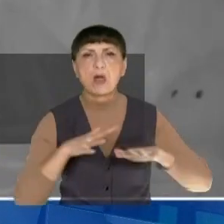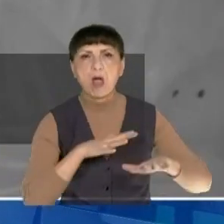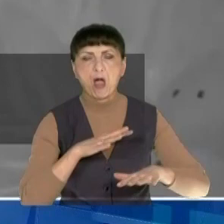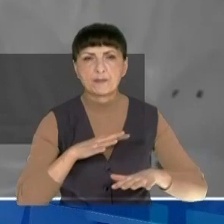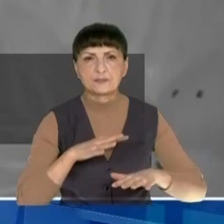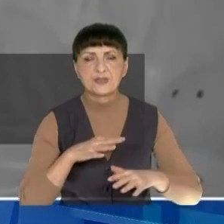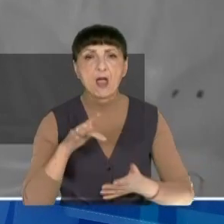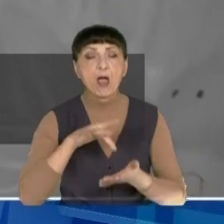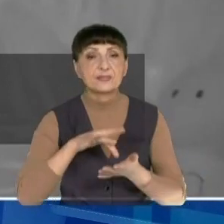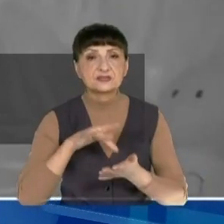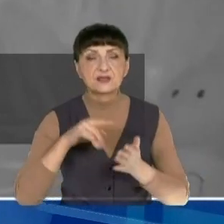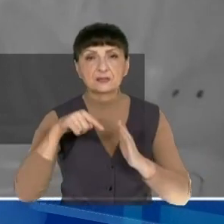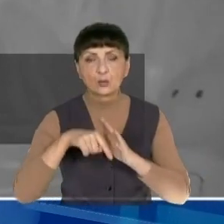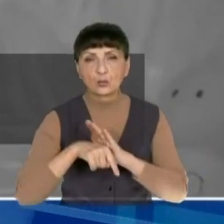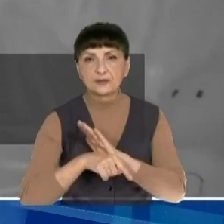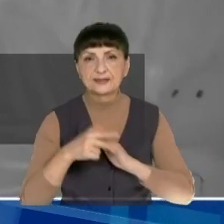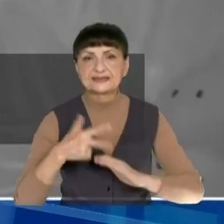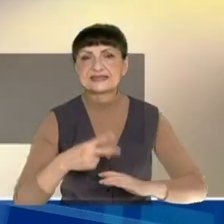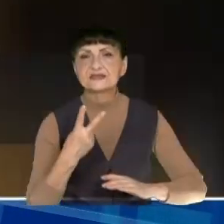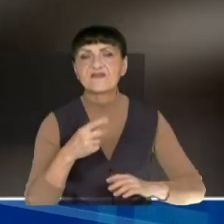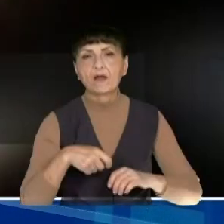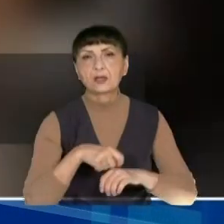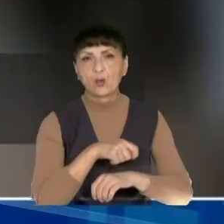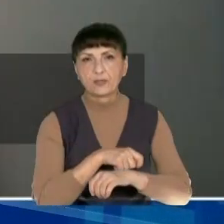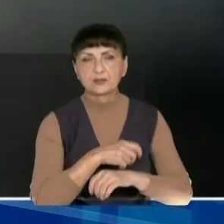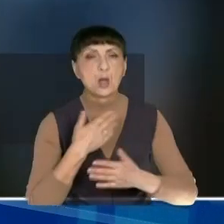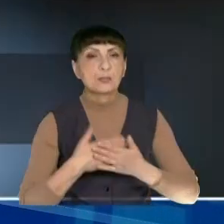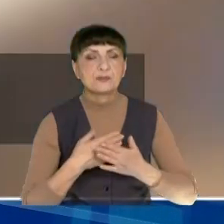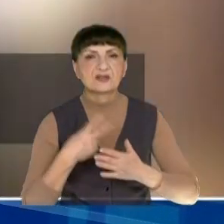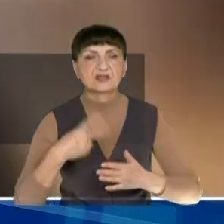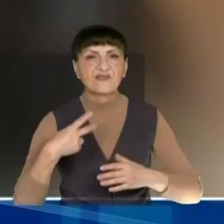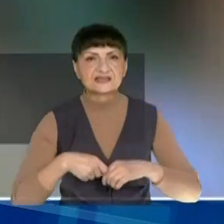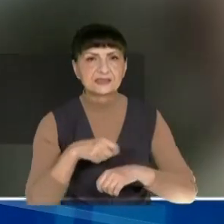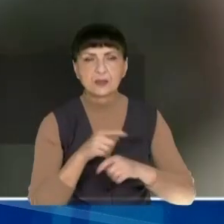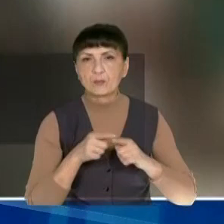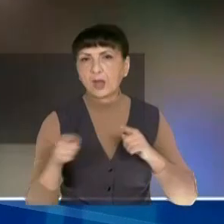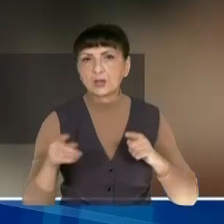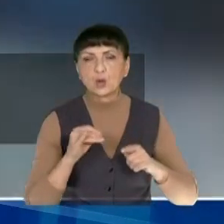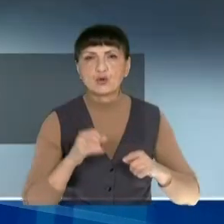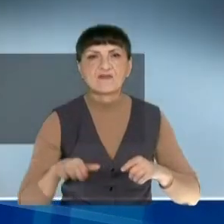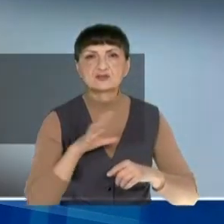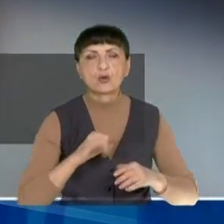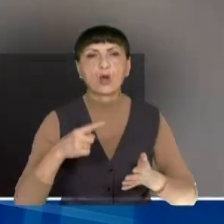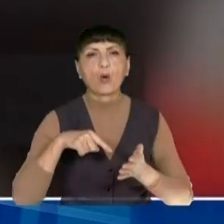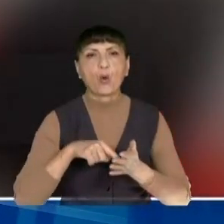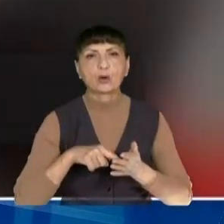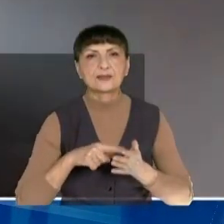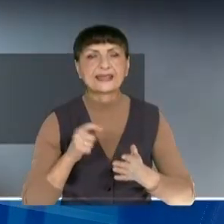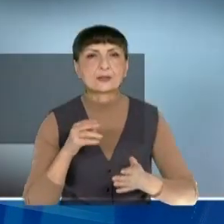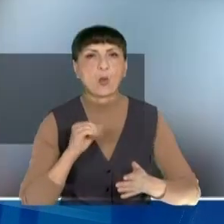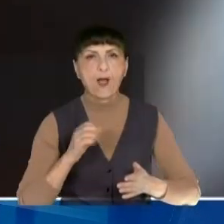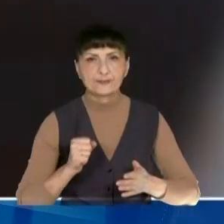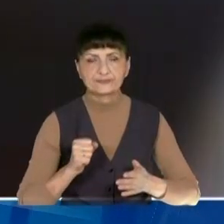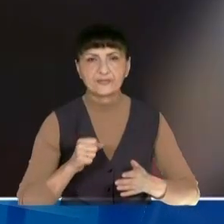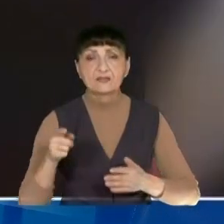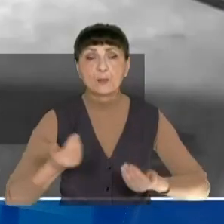что эпицентр залегал на глубине 32 километров и примерно в 20 километрах к юго-востоку от города Хенатуан. В